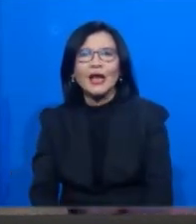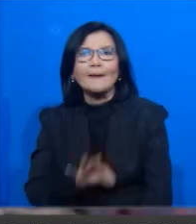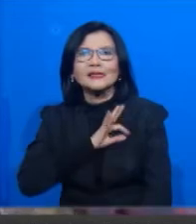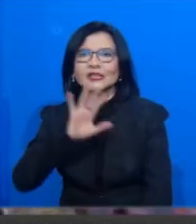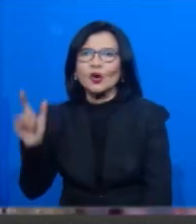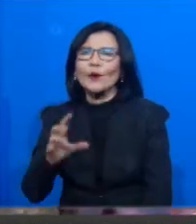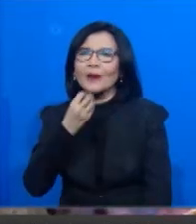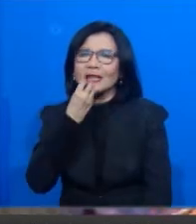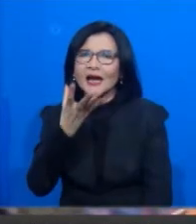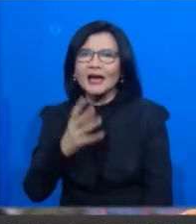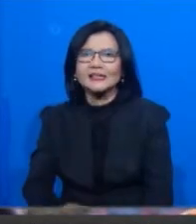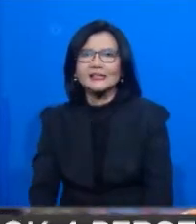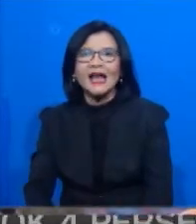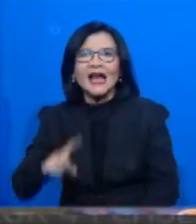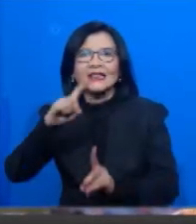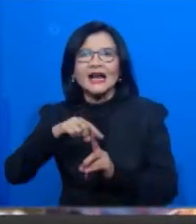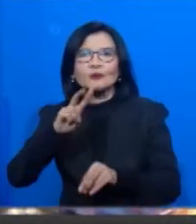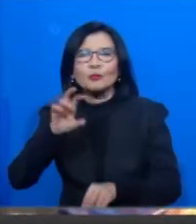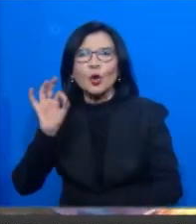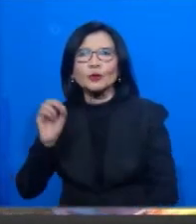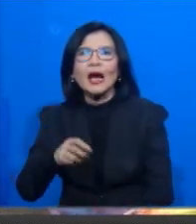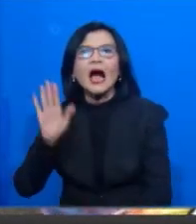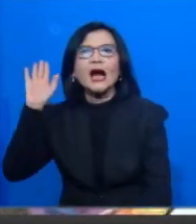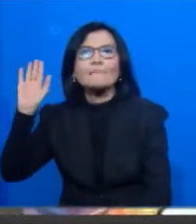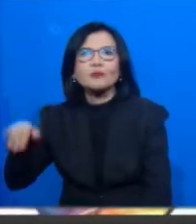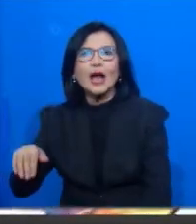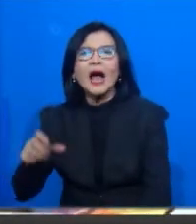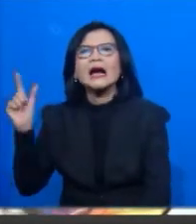Jokowi mengatakan pada 20 Oktober ia akan pulang ke Solo.